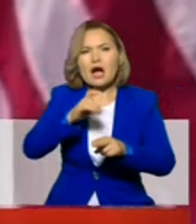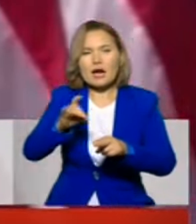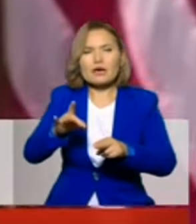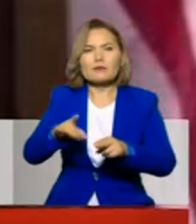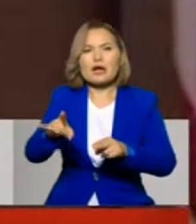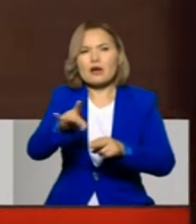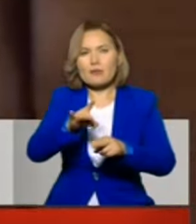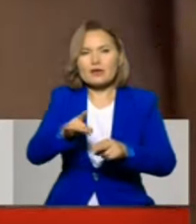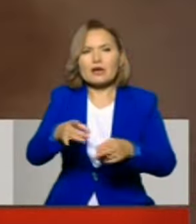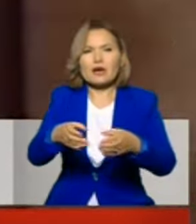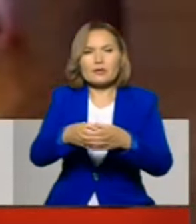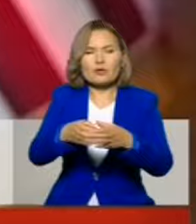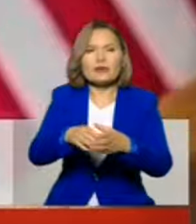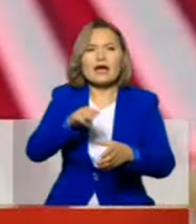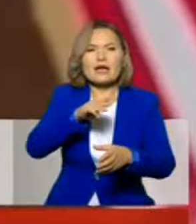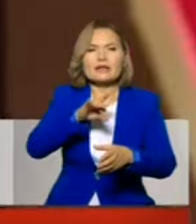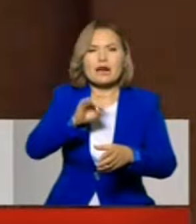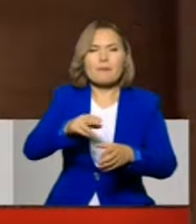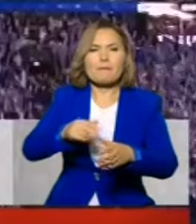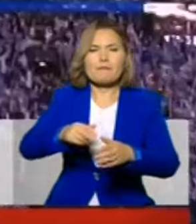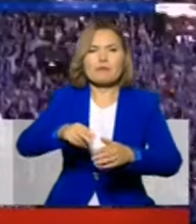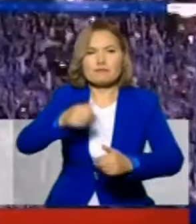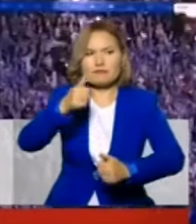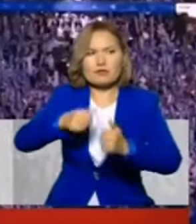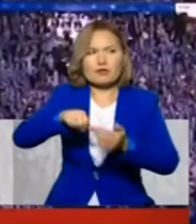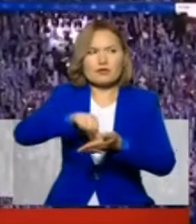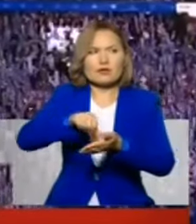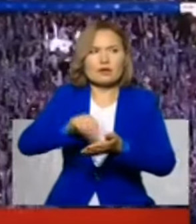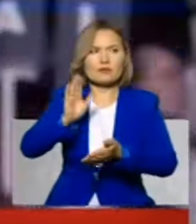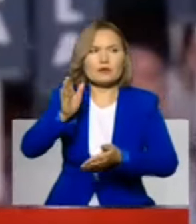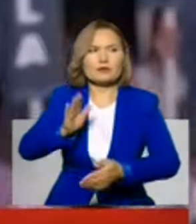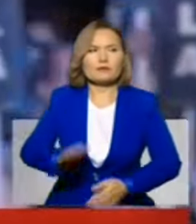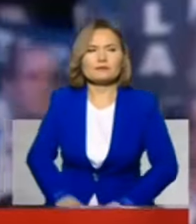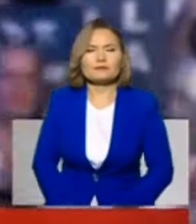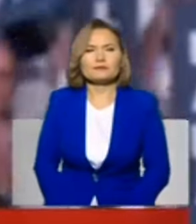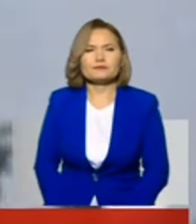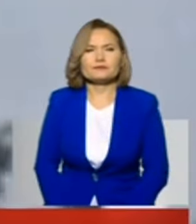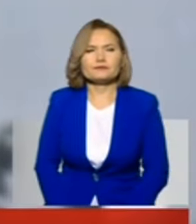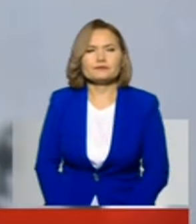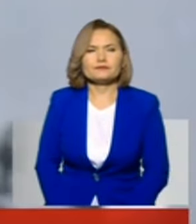пен республикалық үміткер Дональд Трамп бақ сынайды.